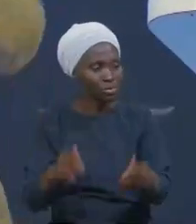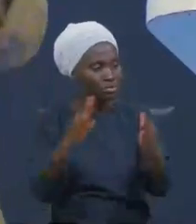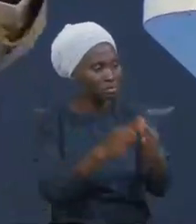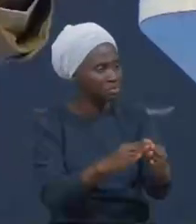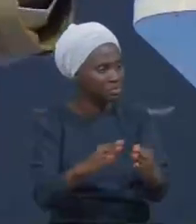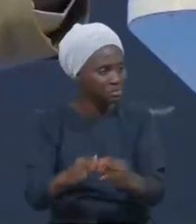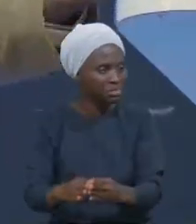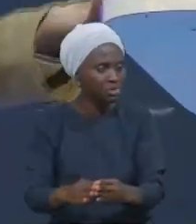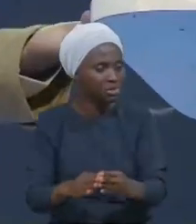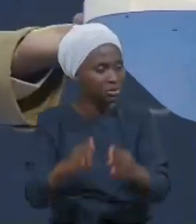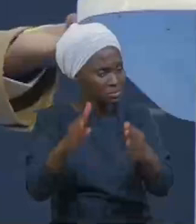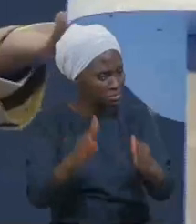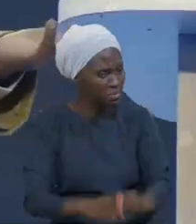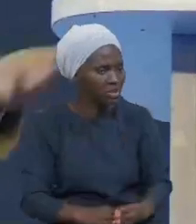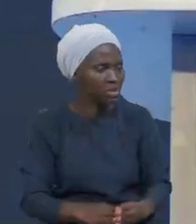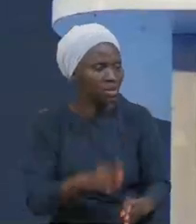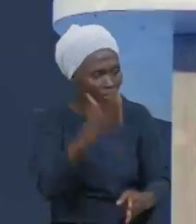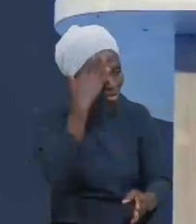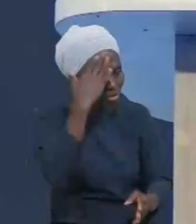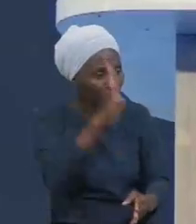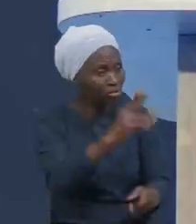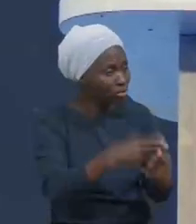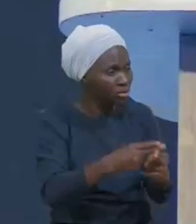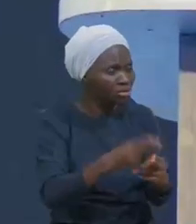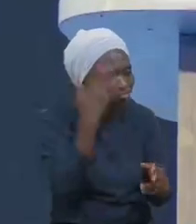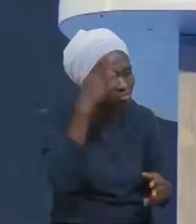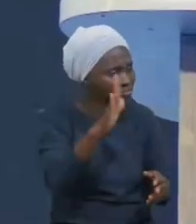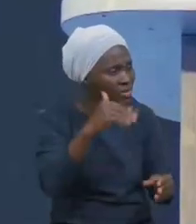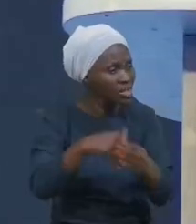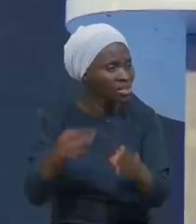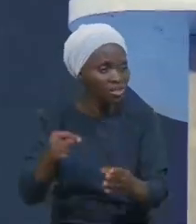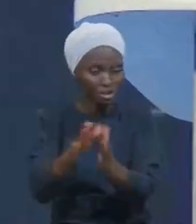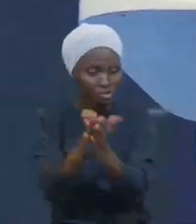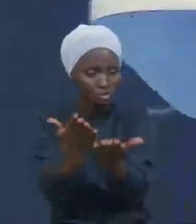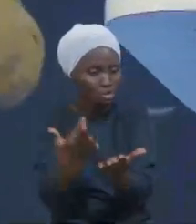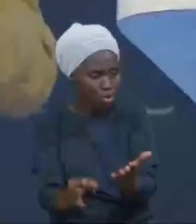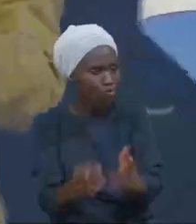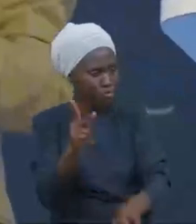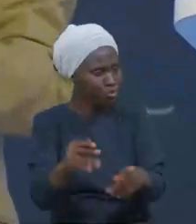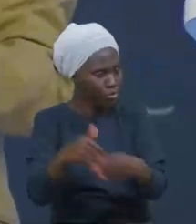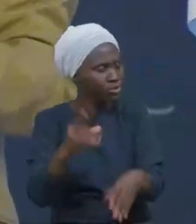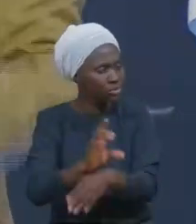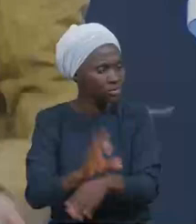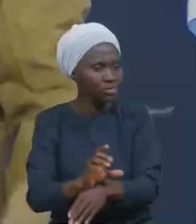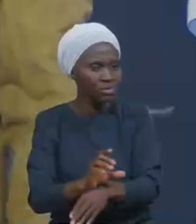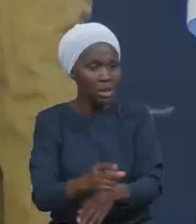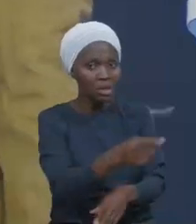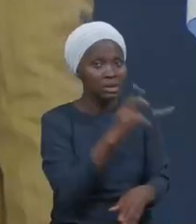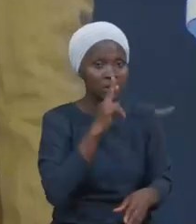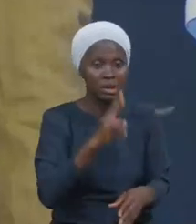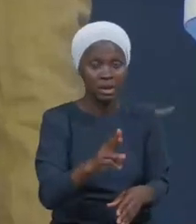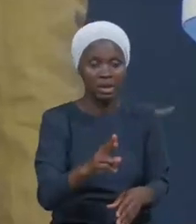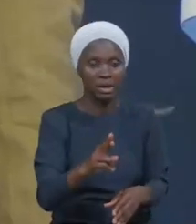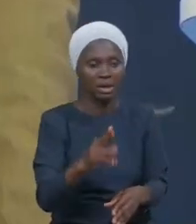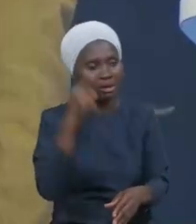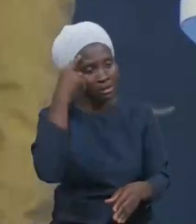nom n'est même pas connu dans le registre de qui est qui. Ils avaient les mérites, mais ils n'ont